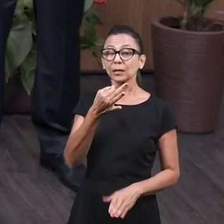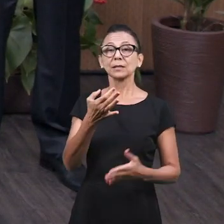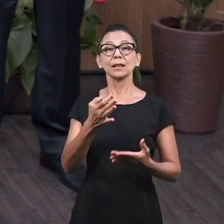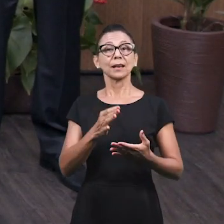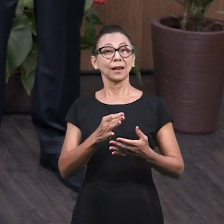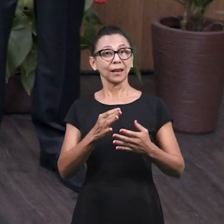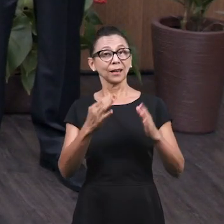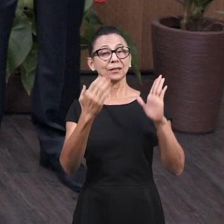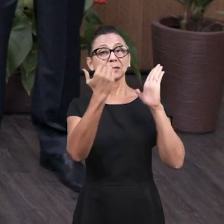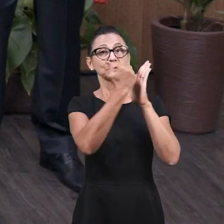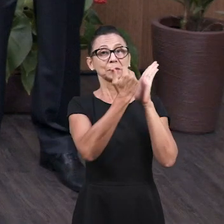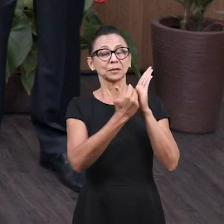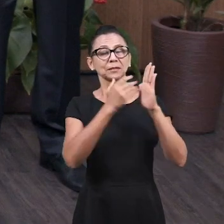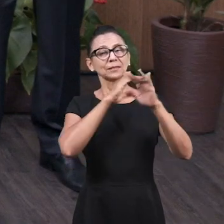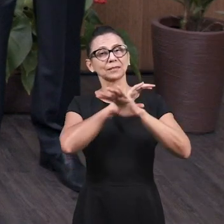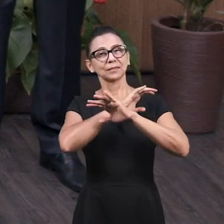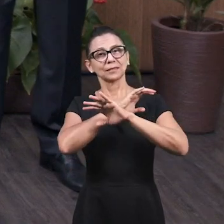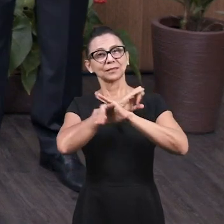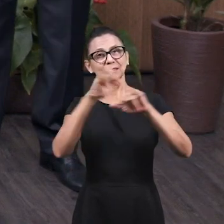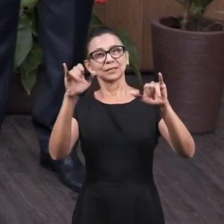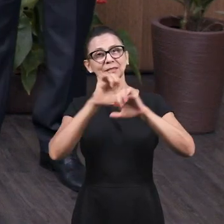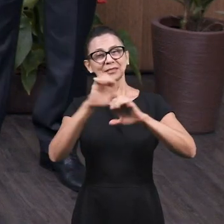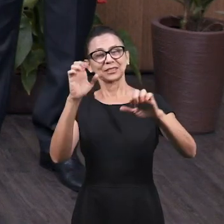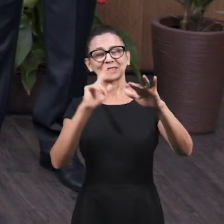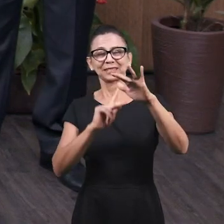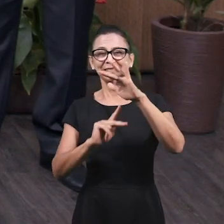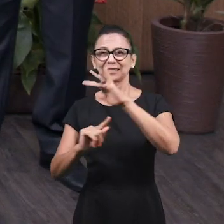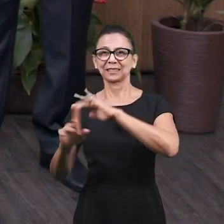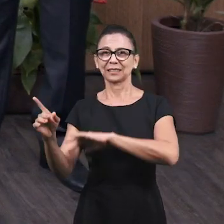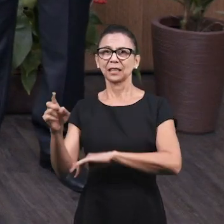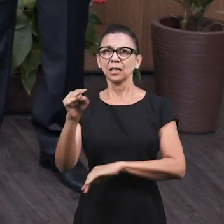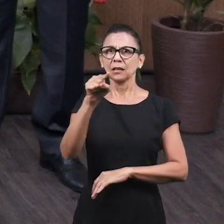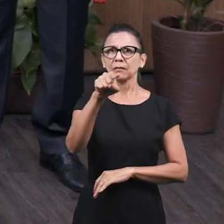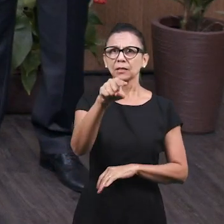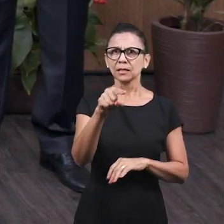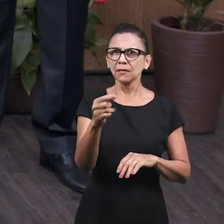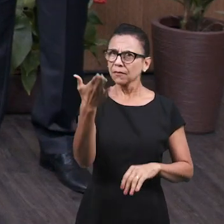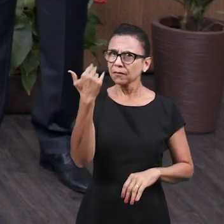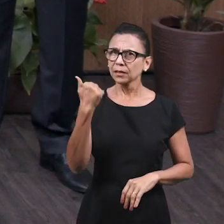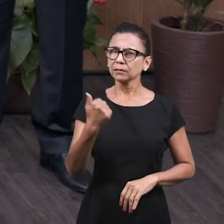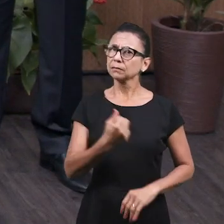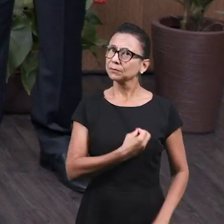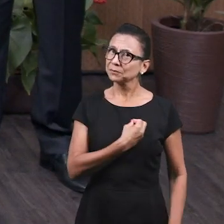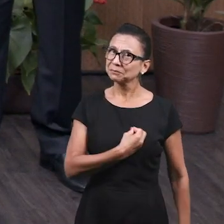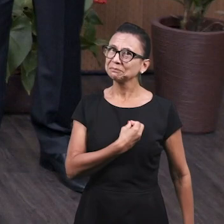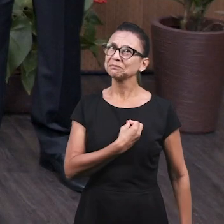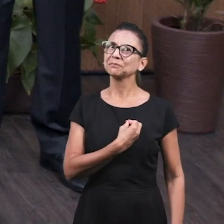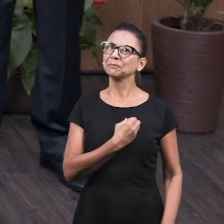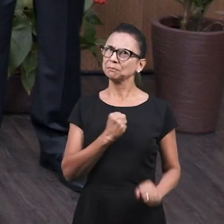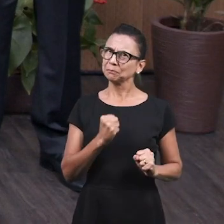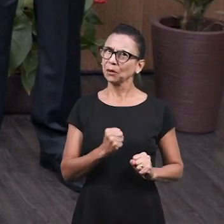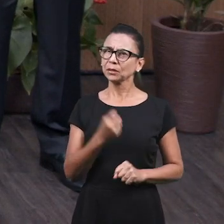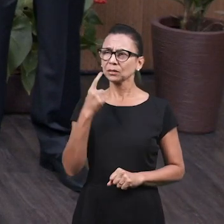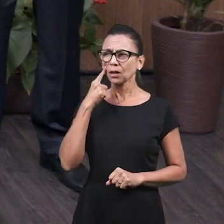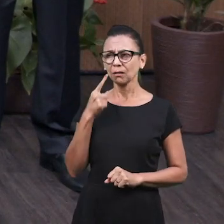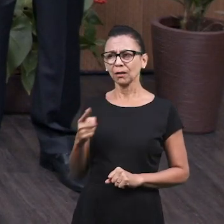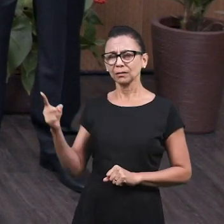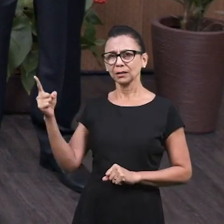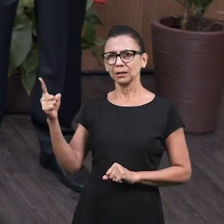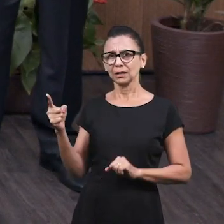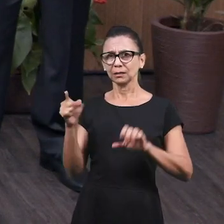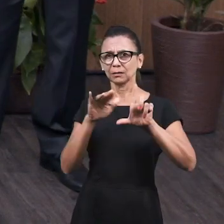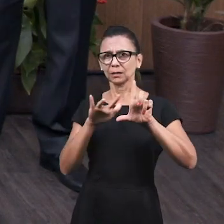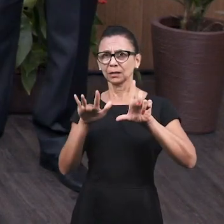о программе «Провозглашая вечное Евангелие». И вы также можете участвовать. В